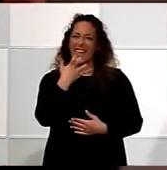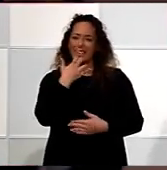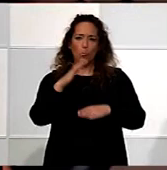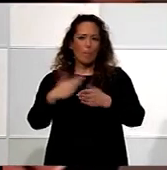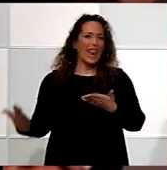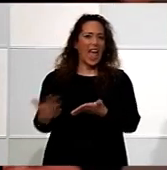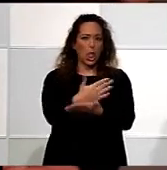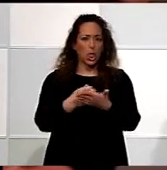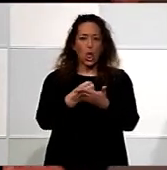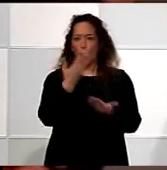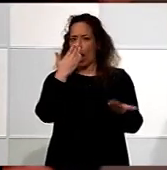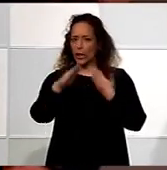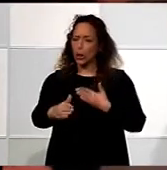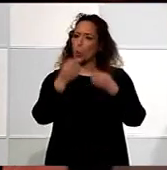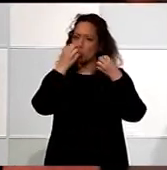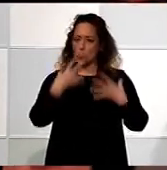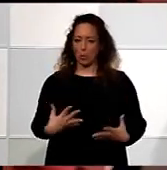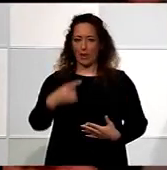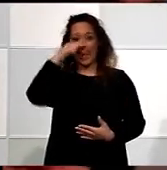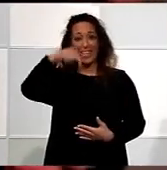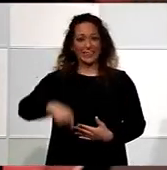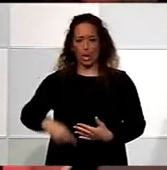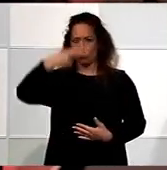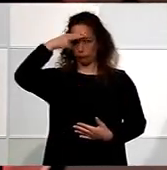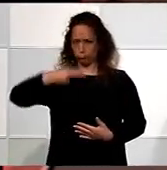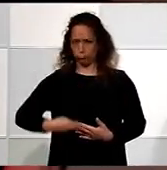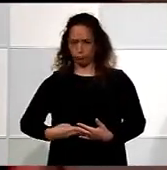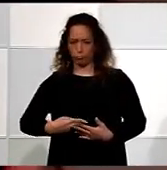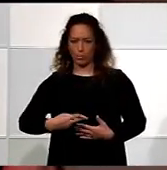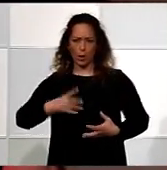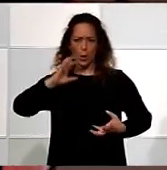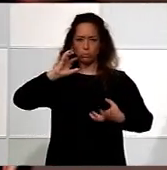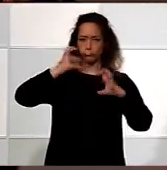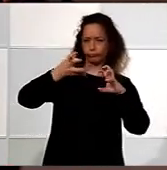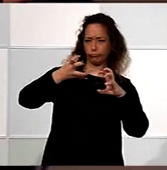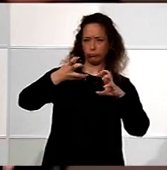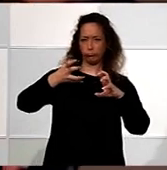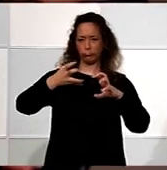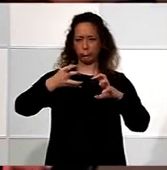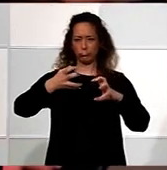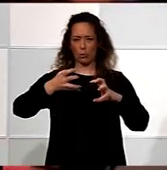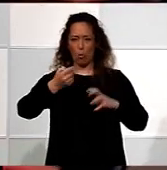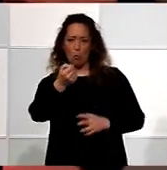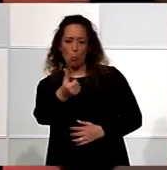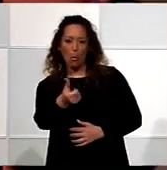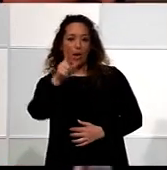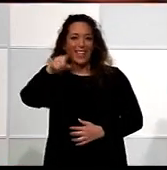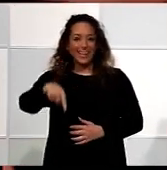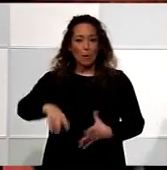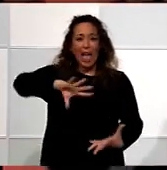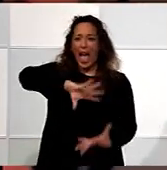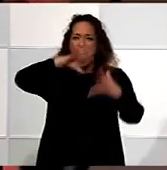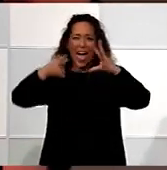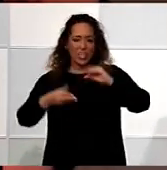Carai! Aquest any han estat molt respectuosos, no han rondinat gaire, i a més s'han adaptat d'una manera extraordinària